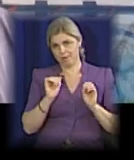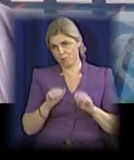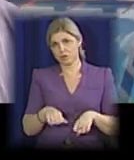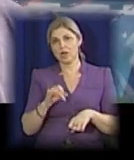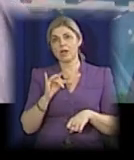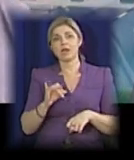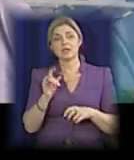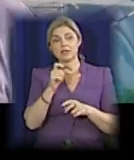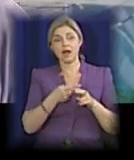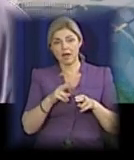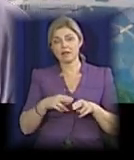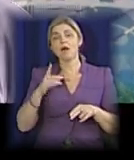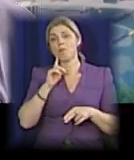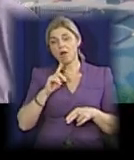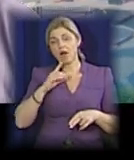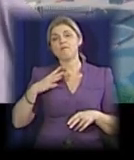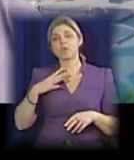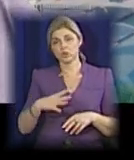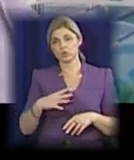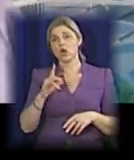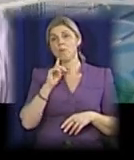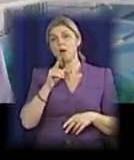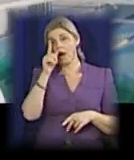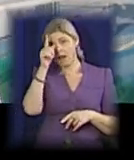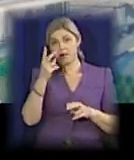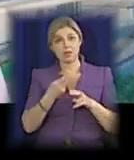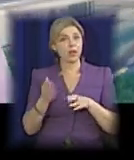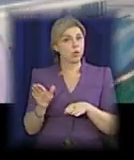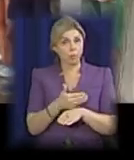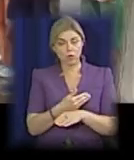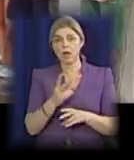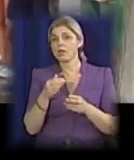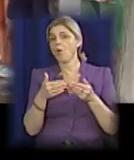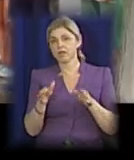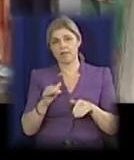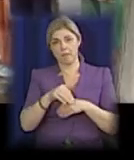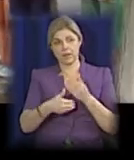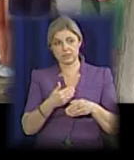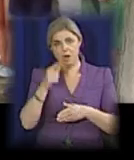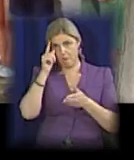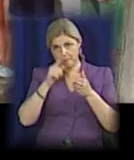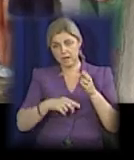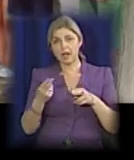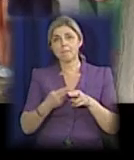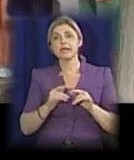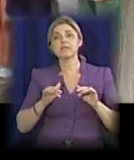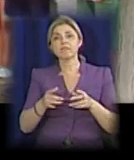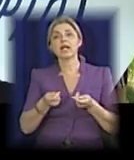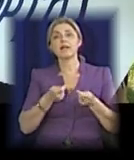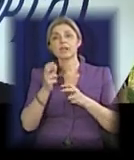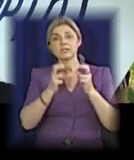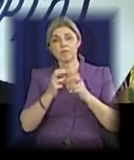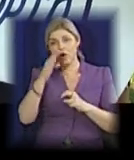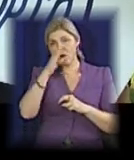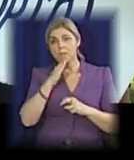цього ми поки винуждені, поки це не уберемо, не відкривати басейн. В Впевнені у бездіяльності керівництва заводу, батьки